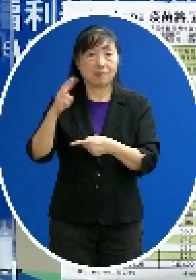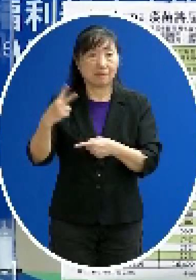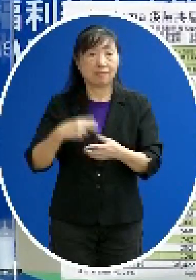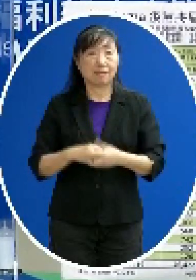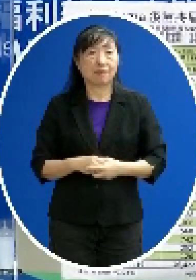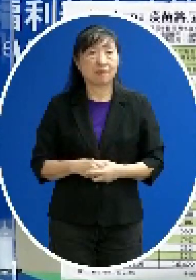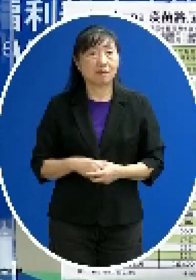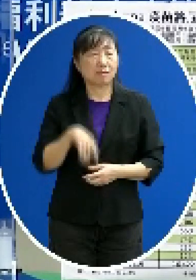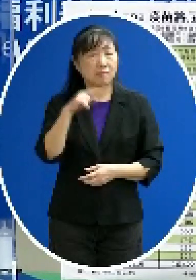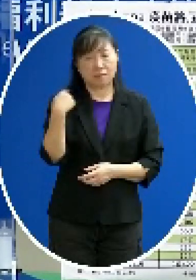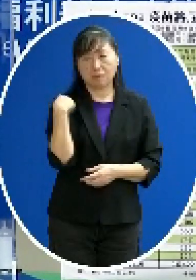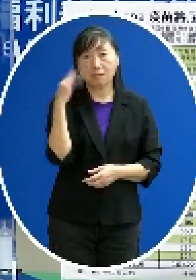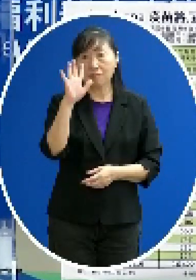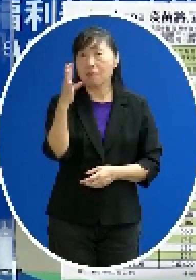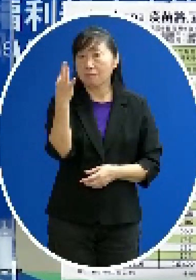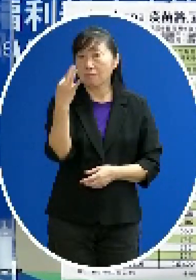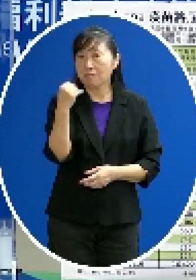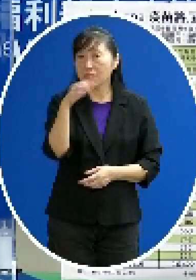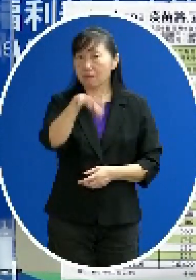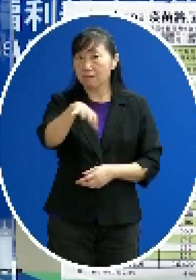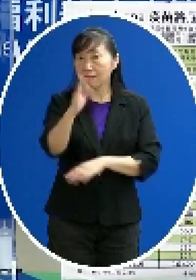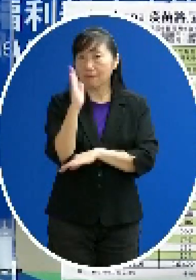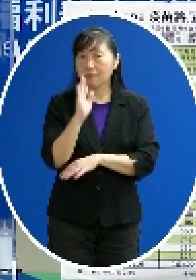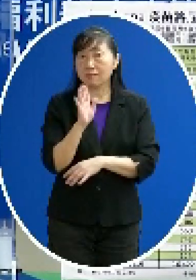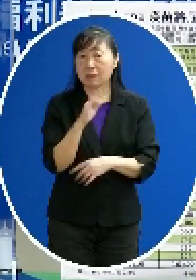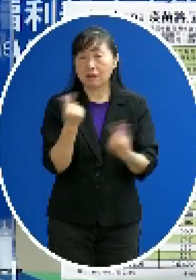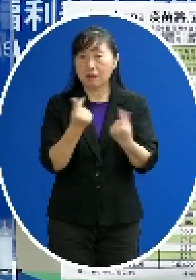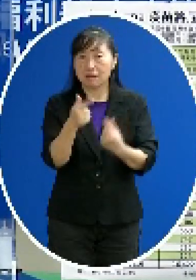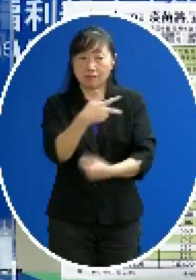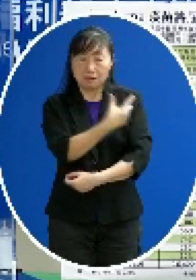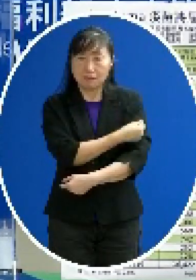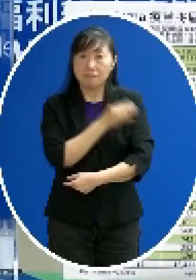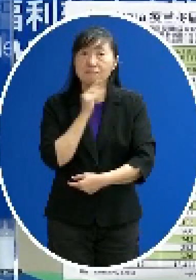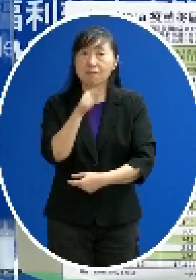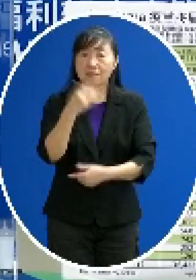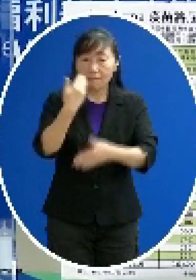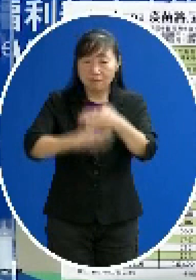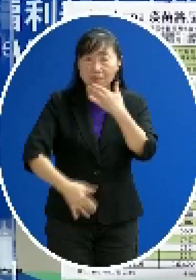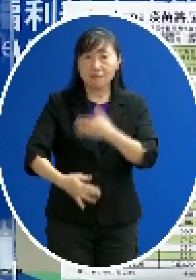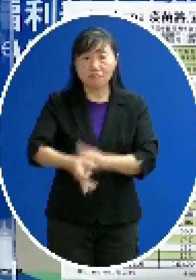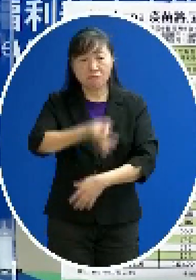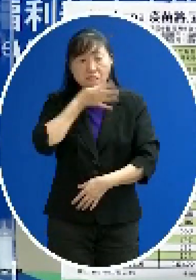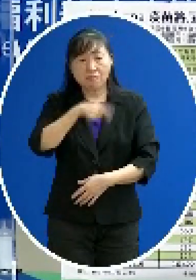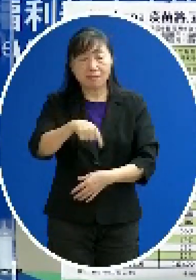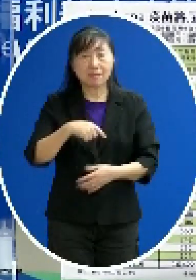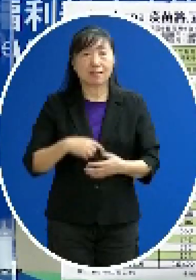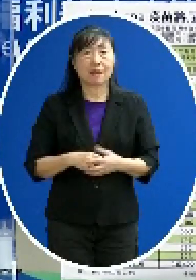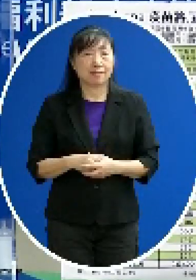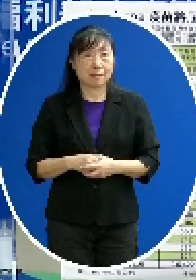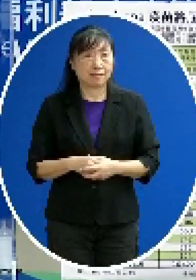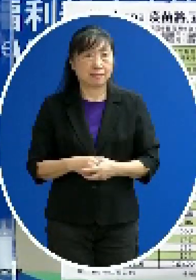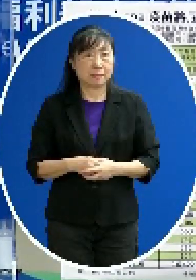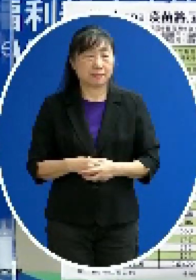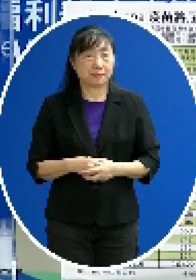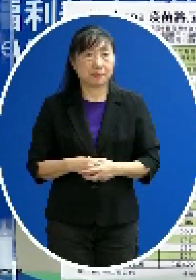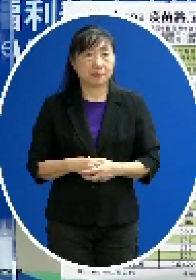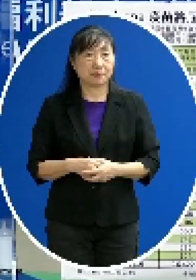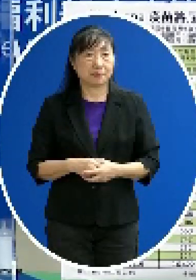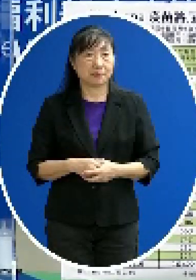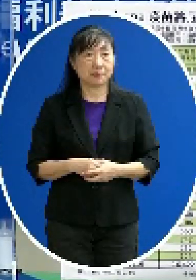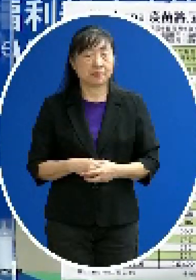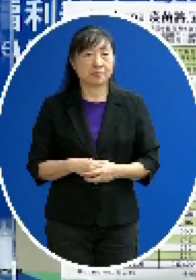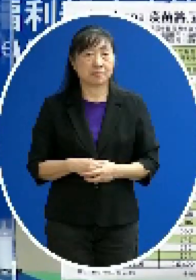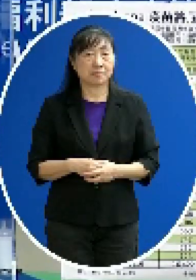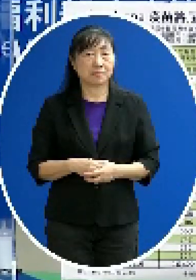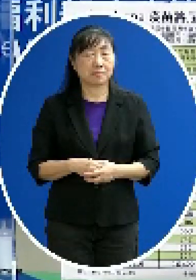昨天好像有些地方政府就是说相关的疫苗啦什么哈，剩下非常的多，哈，那当然哈，有